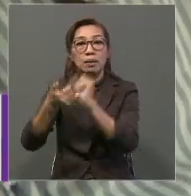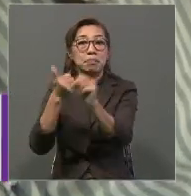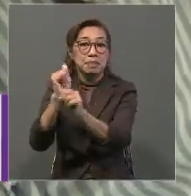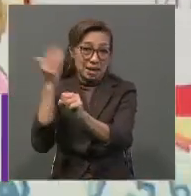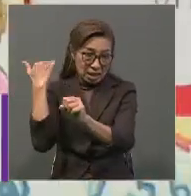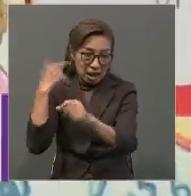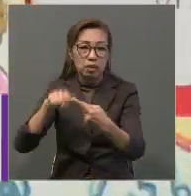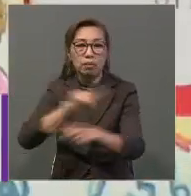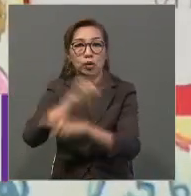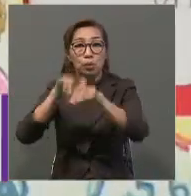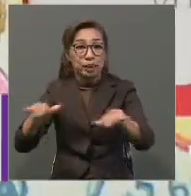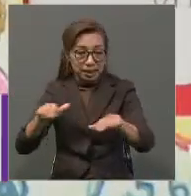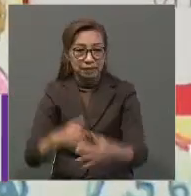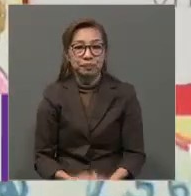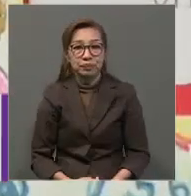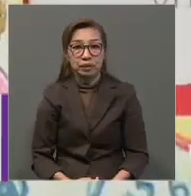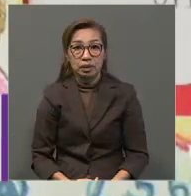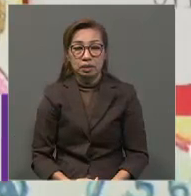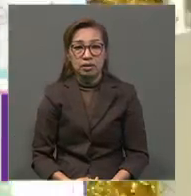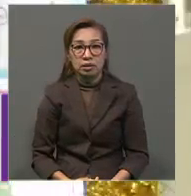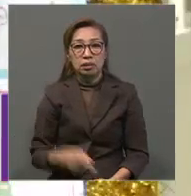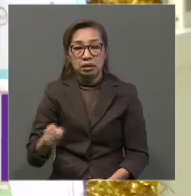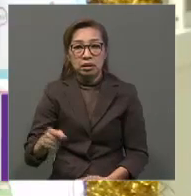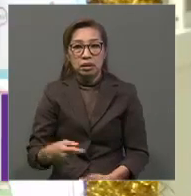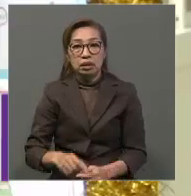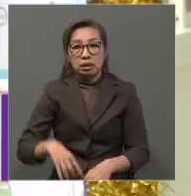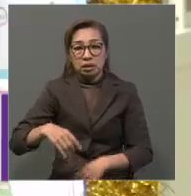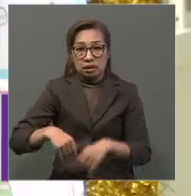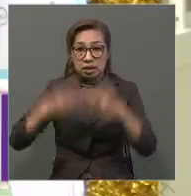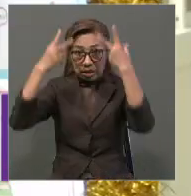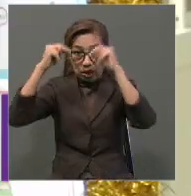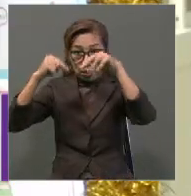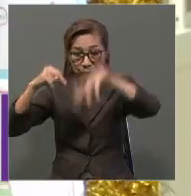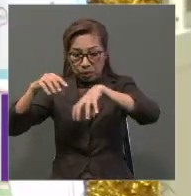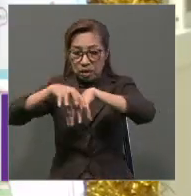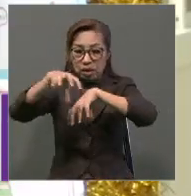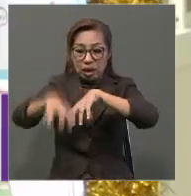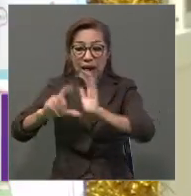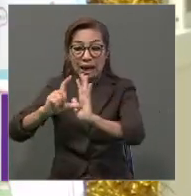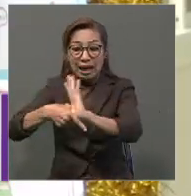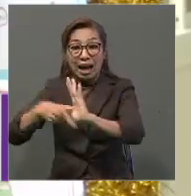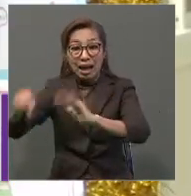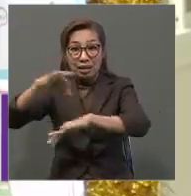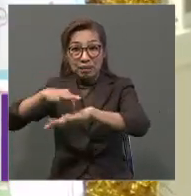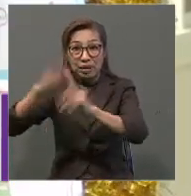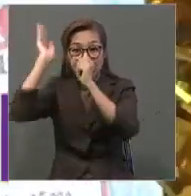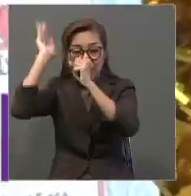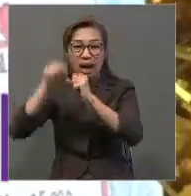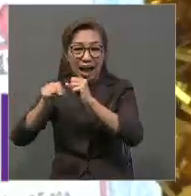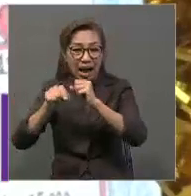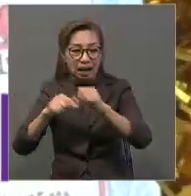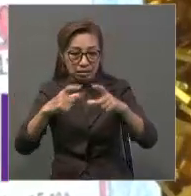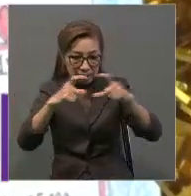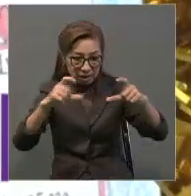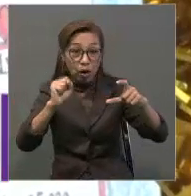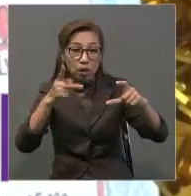ม่แล้วก็วันเด็กแห่งชาติซึ่งทางสำนักโฆษกสำนักเลขาธิการนายกรัฐมนตรีก็นำมาจัดแสดงที่บริเวณชั้น2ตึกบัญชาการ